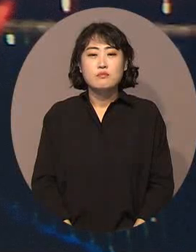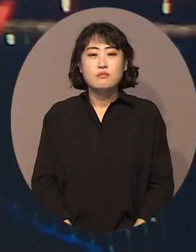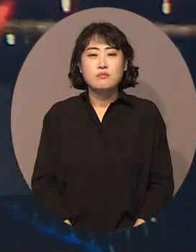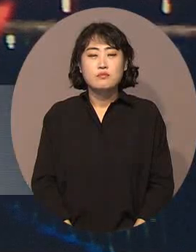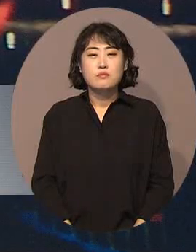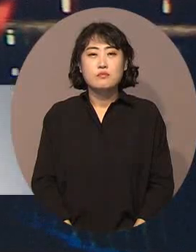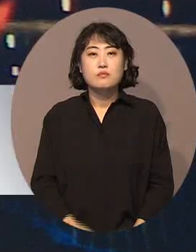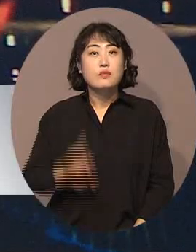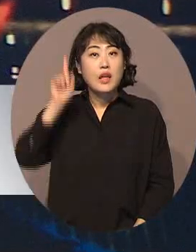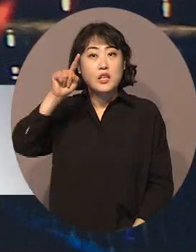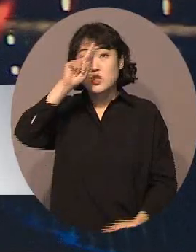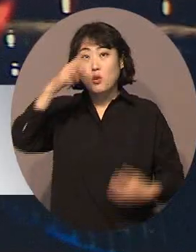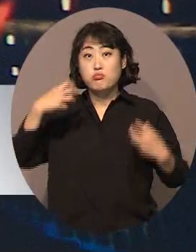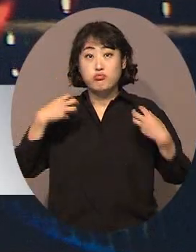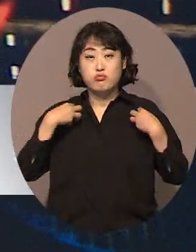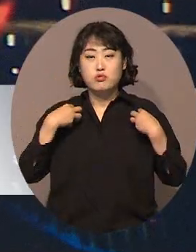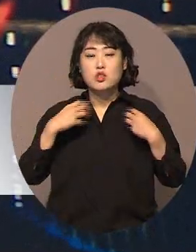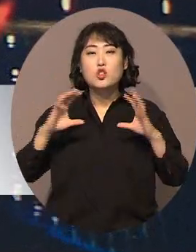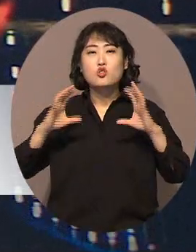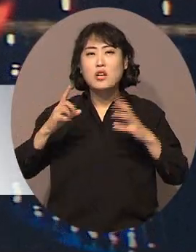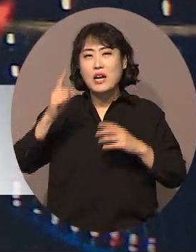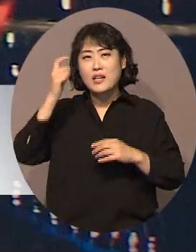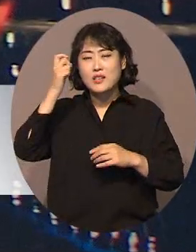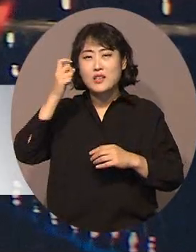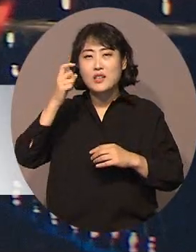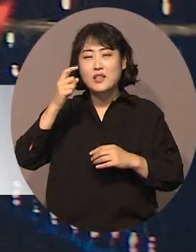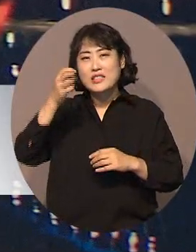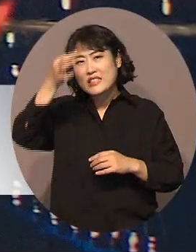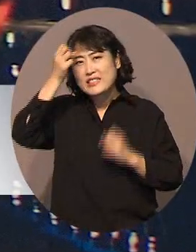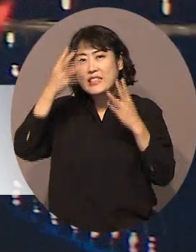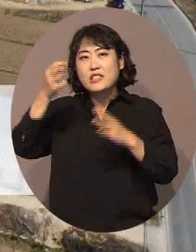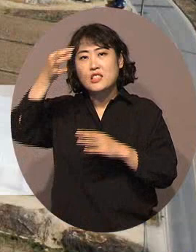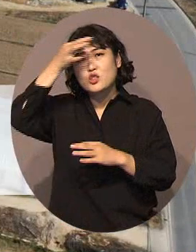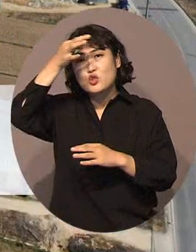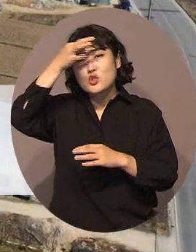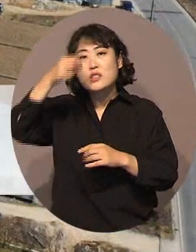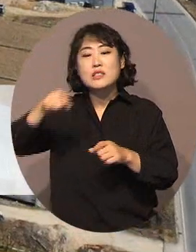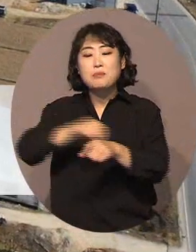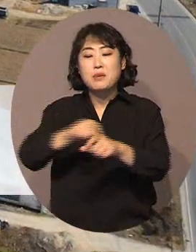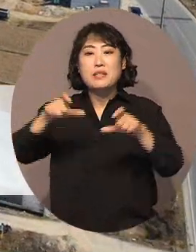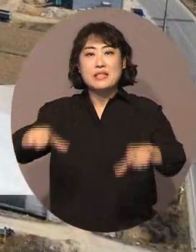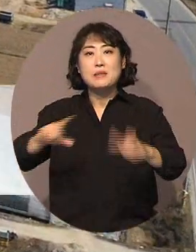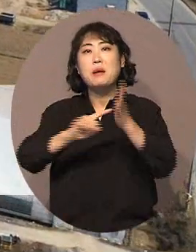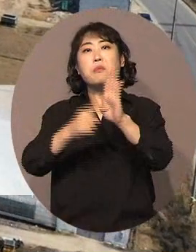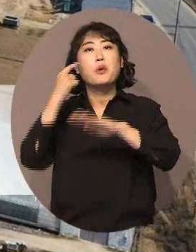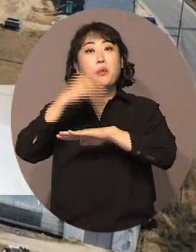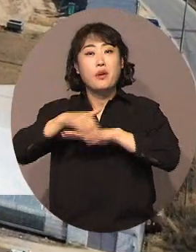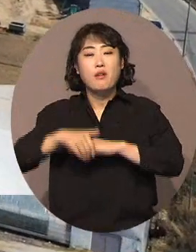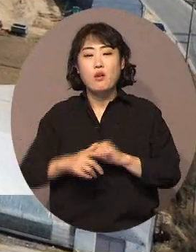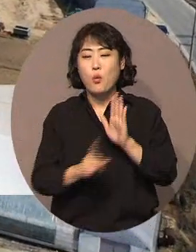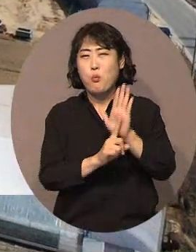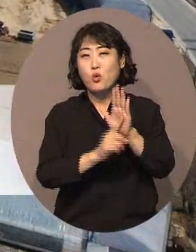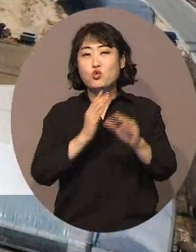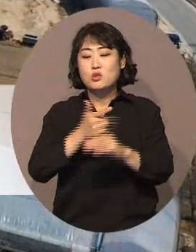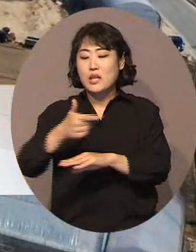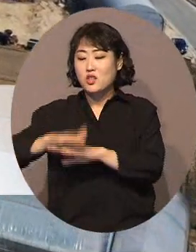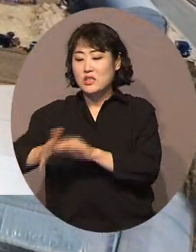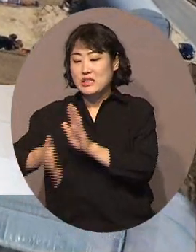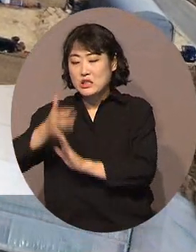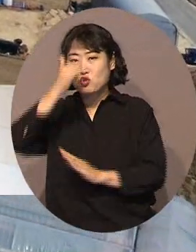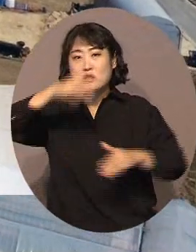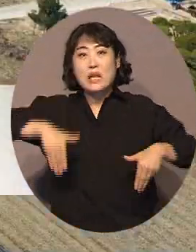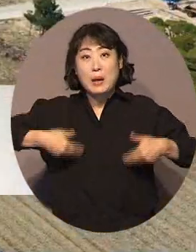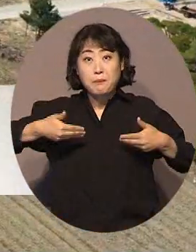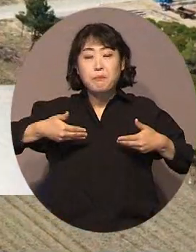정부가 내일 국가 첨단 전략산업 특허단지를 발표할 것으로 알려진 가운데 공모에 나선 대전시와